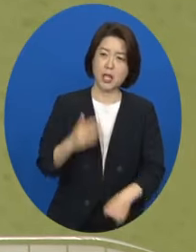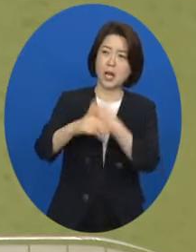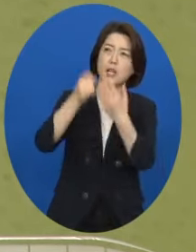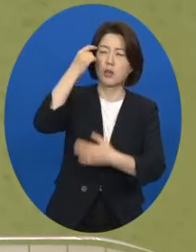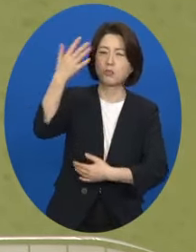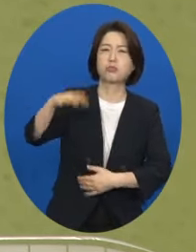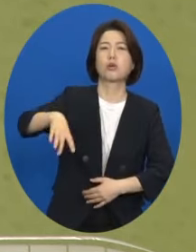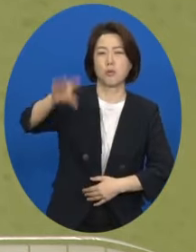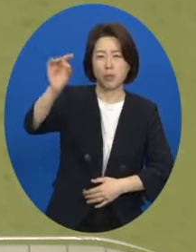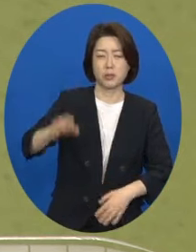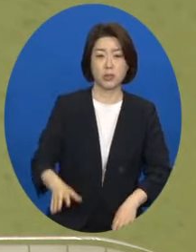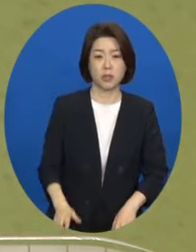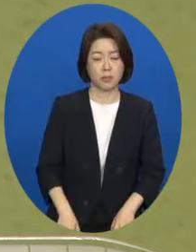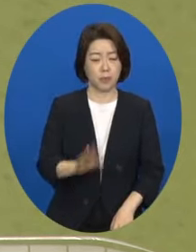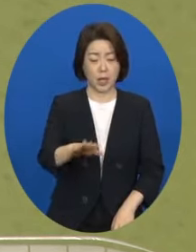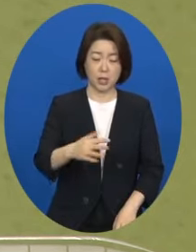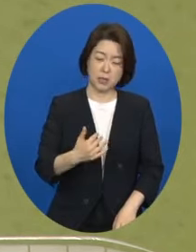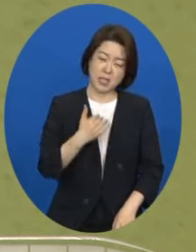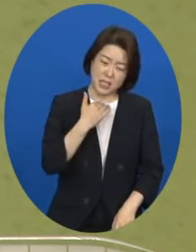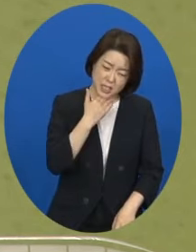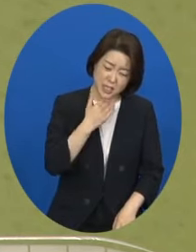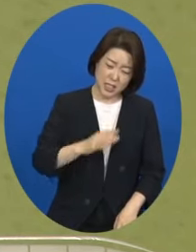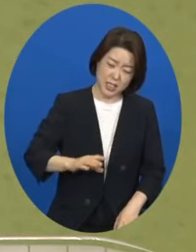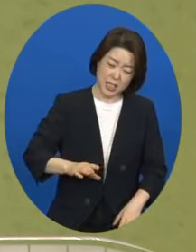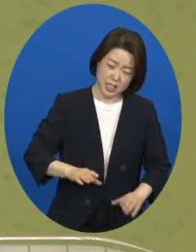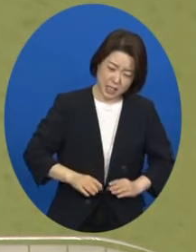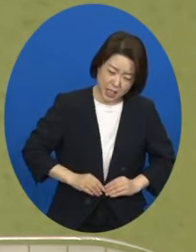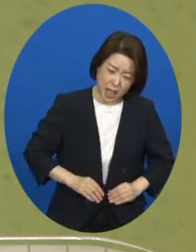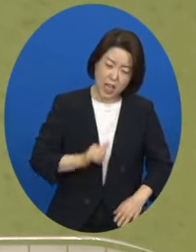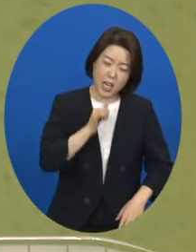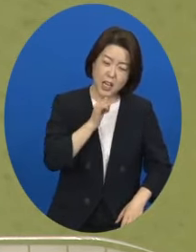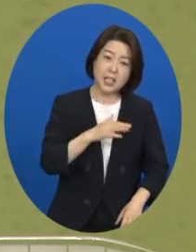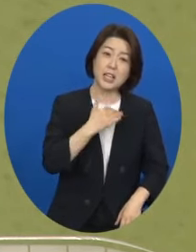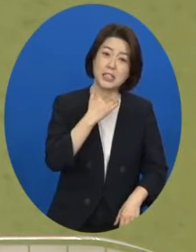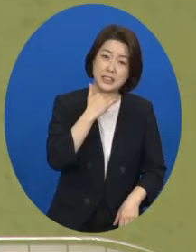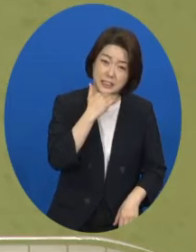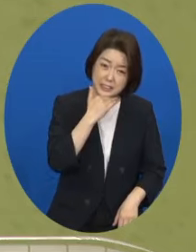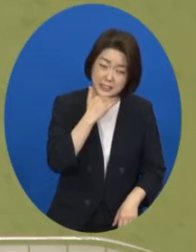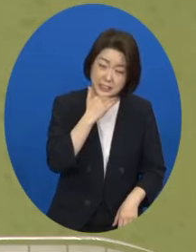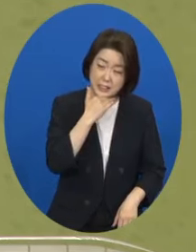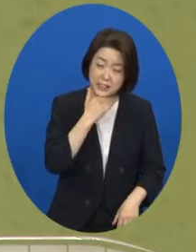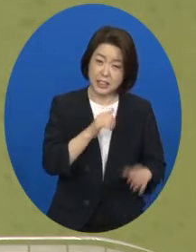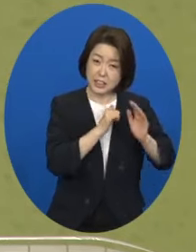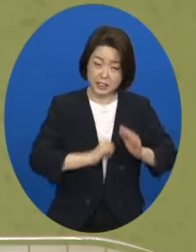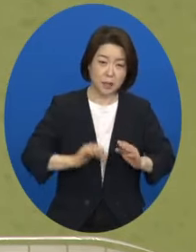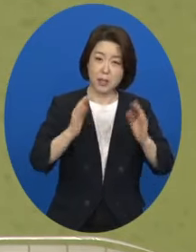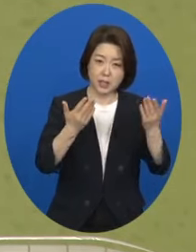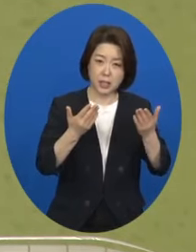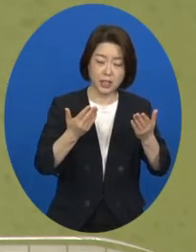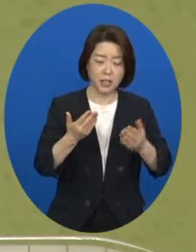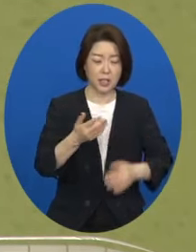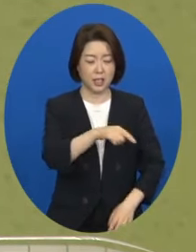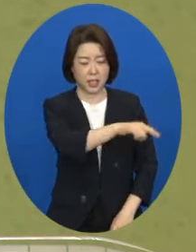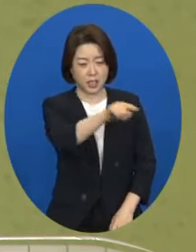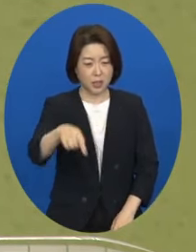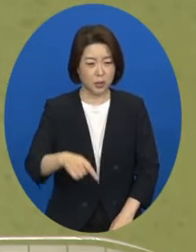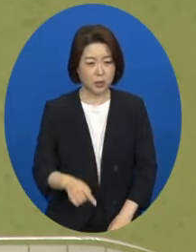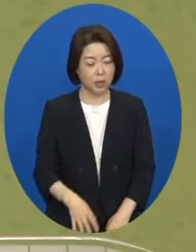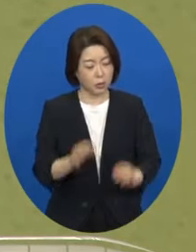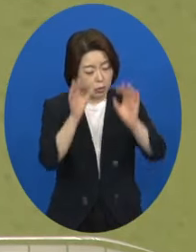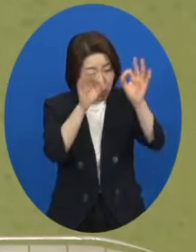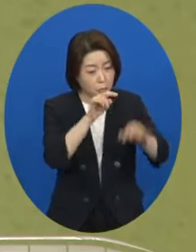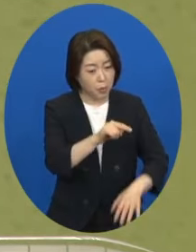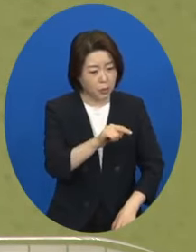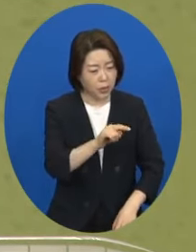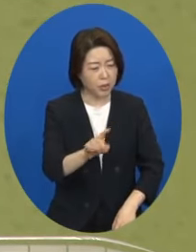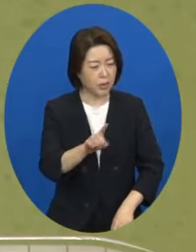기근을 견뎌내는 것이 최선입니까? 왜냐하면 여러분 최선이라는 것이 항상 눈에 보기 좋은 게 아닙니다.